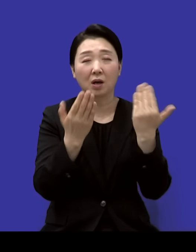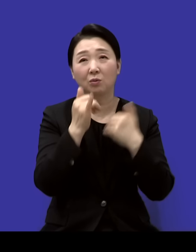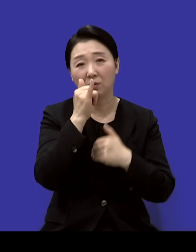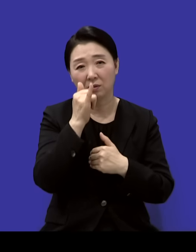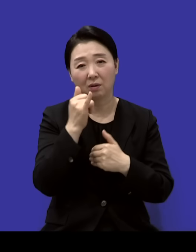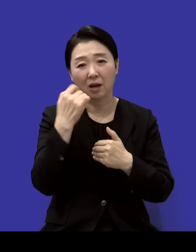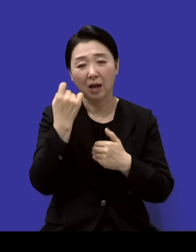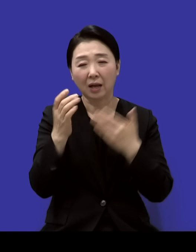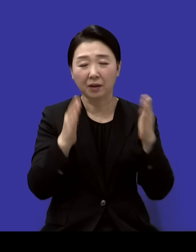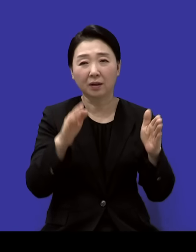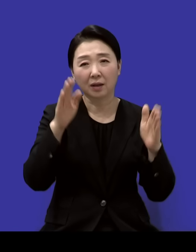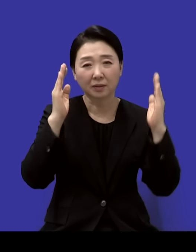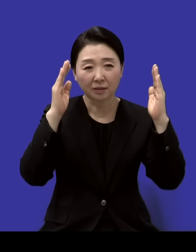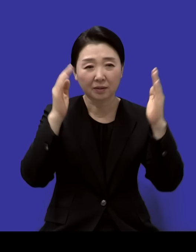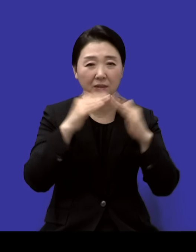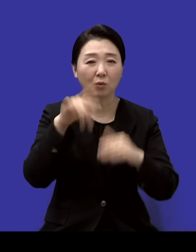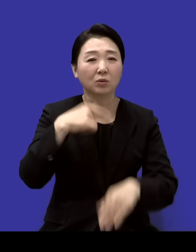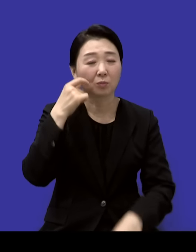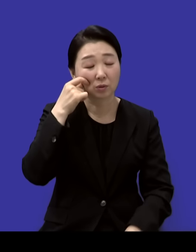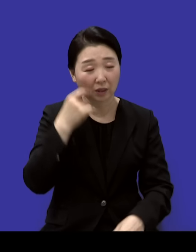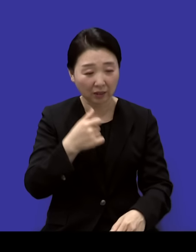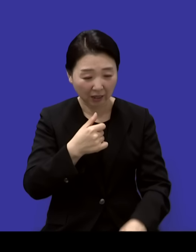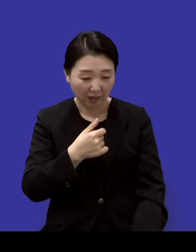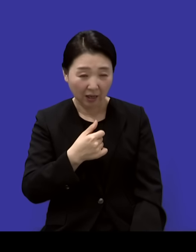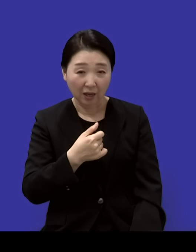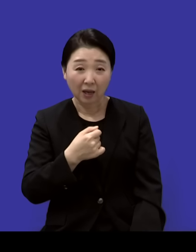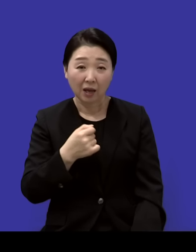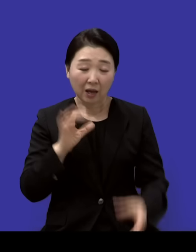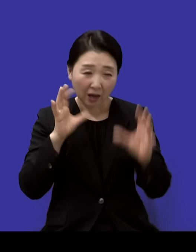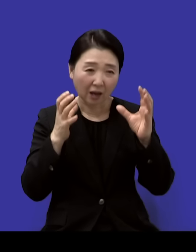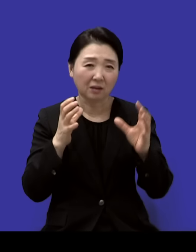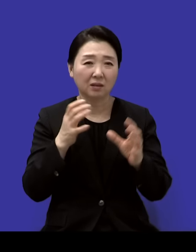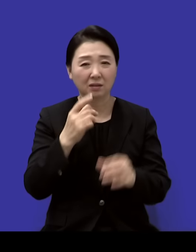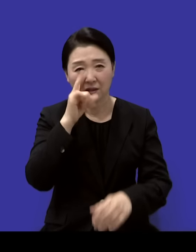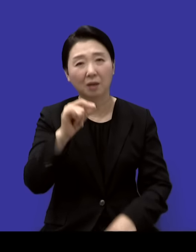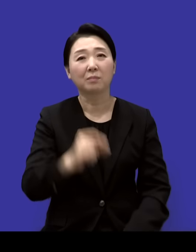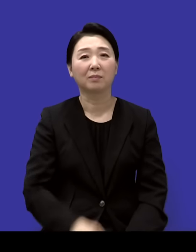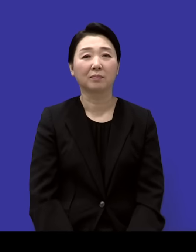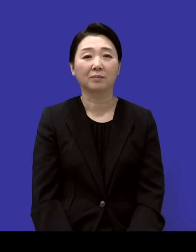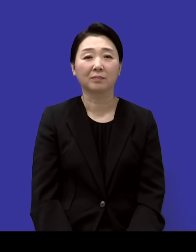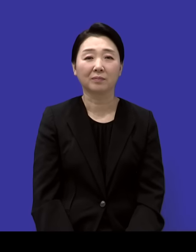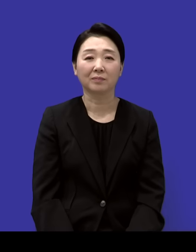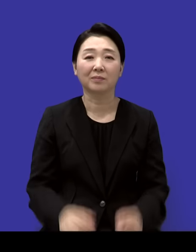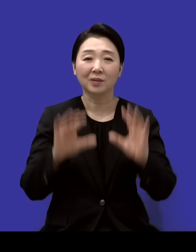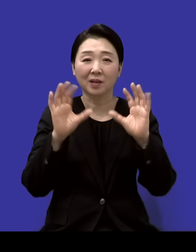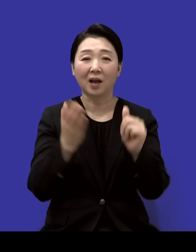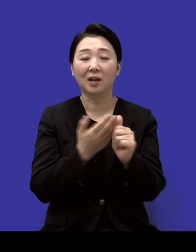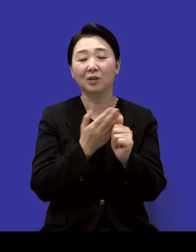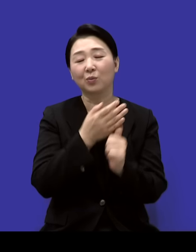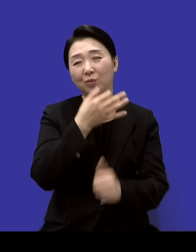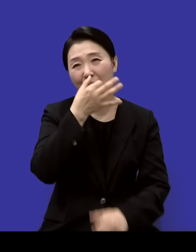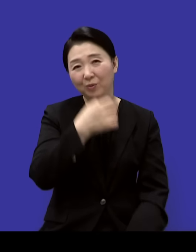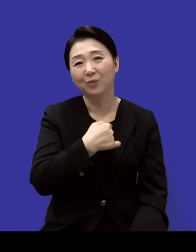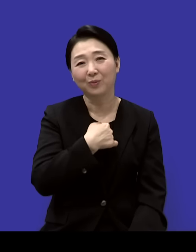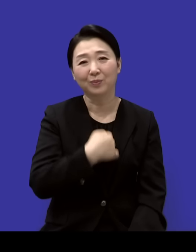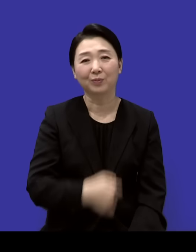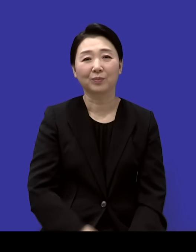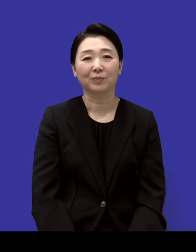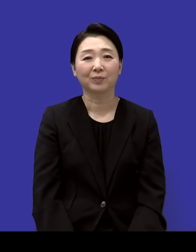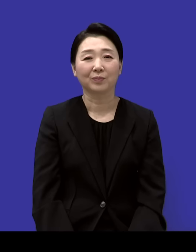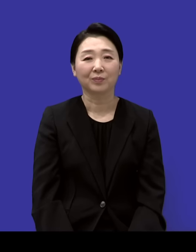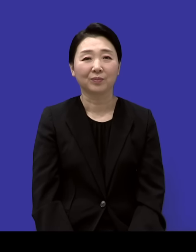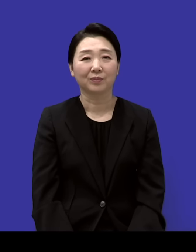예. 아이가 굉장히 예민했거든요. 그러니까 예. 참 너무 아이 키우기가 참 힘든 시간들을 보내다가